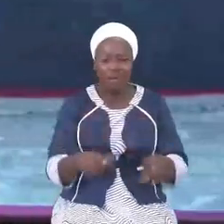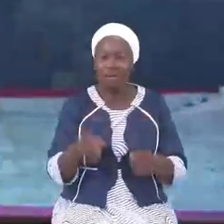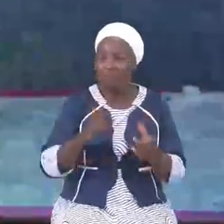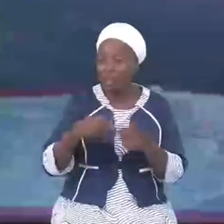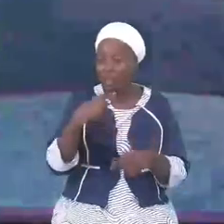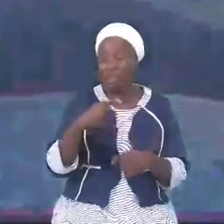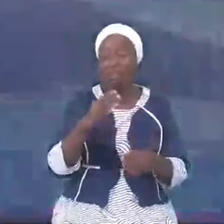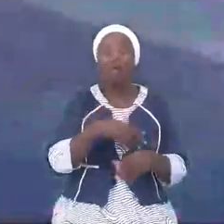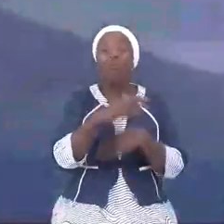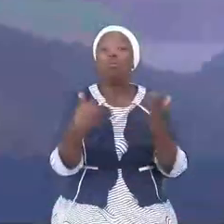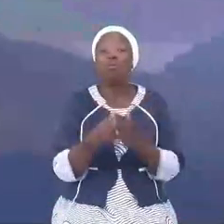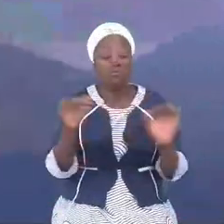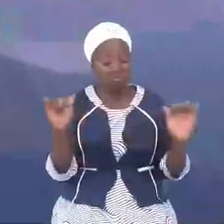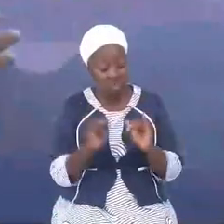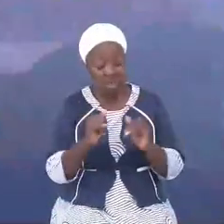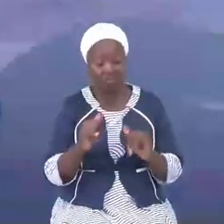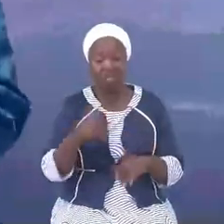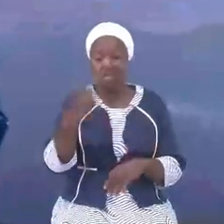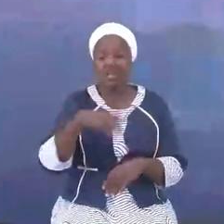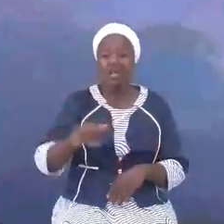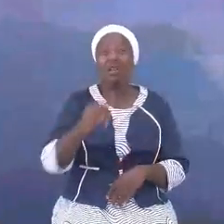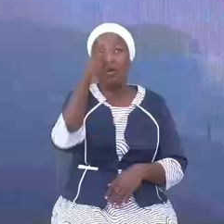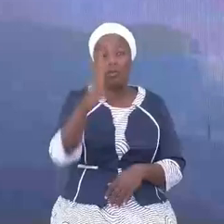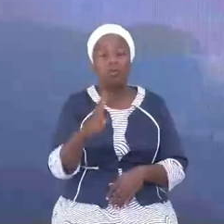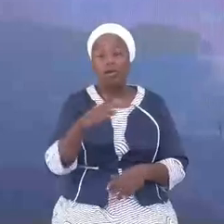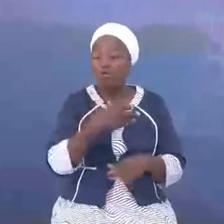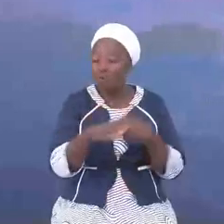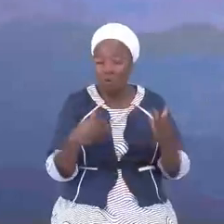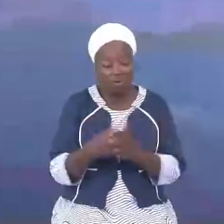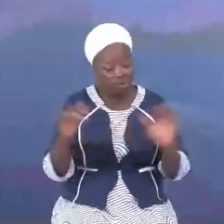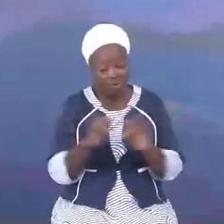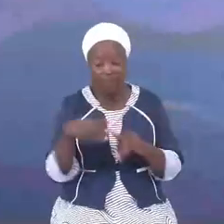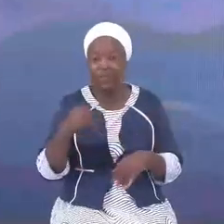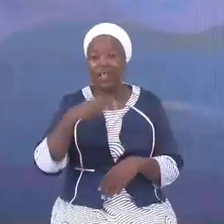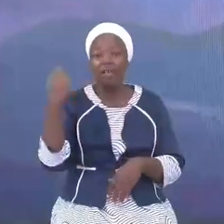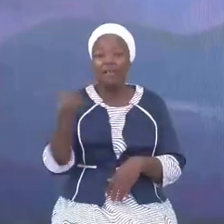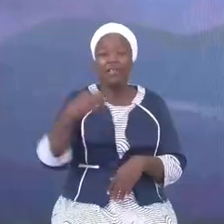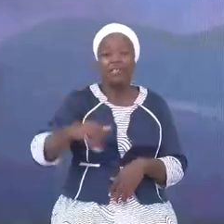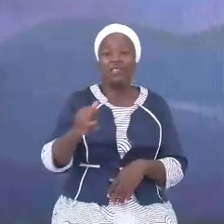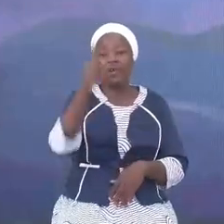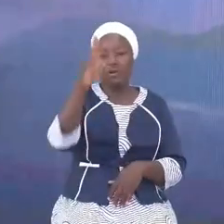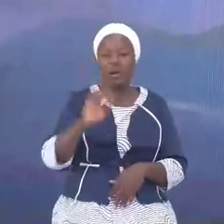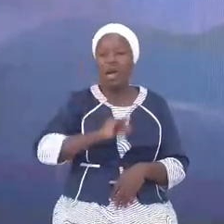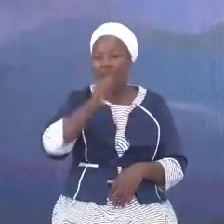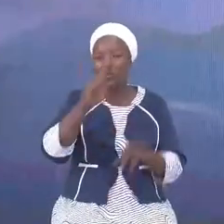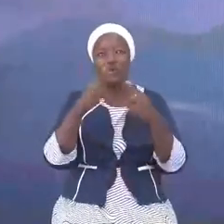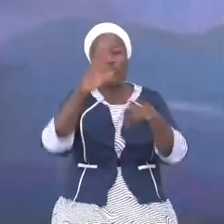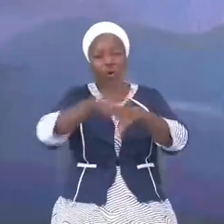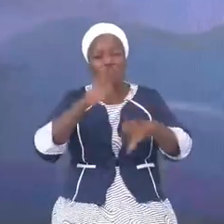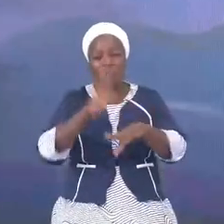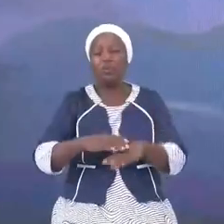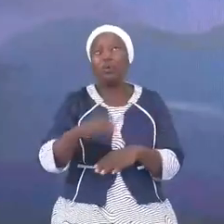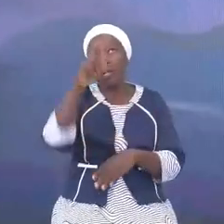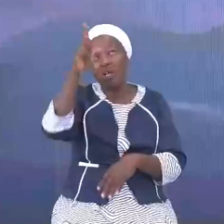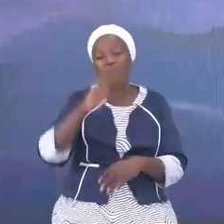même, le Dieu éternel, tout de même, le Dieu éternel, je vais invoquer son nom. Du